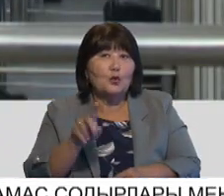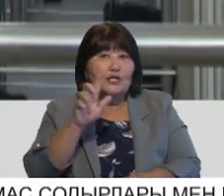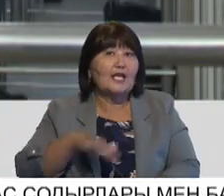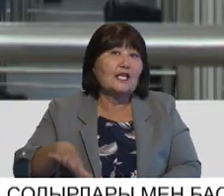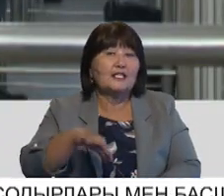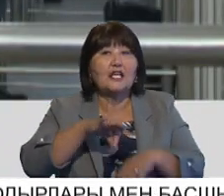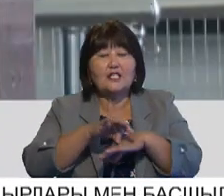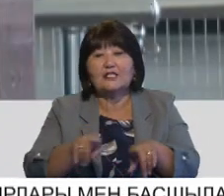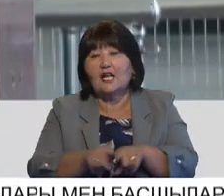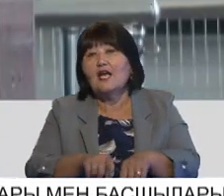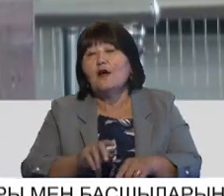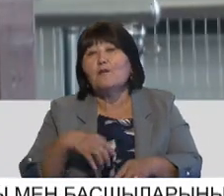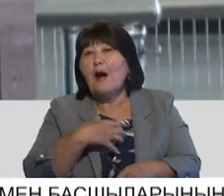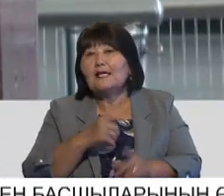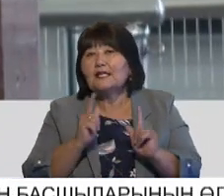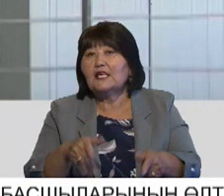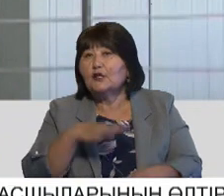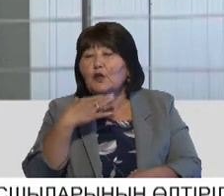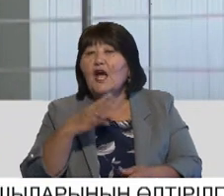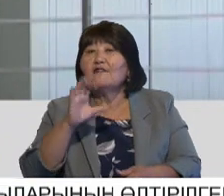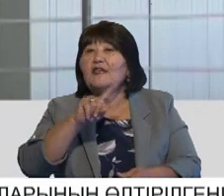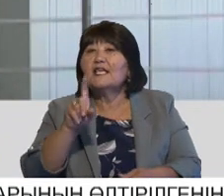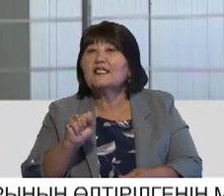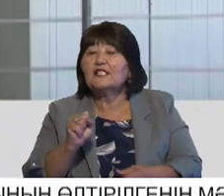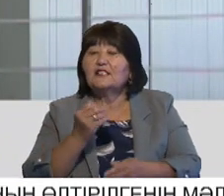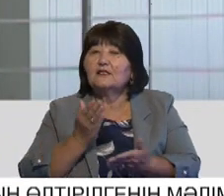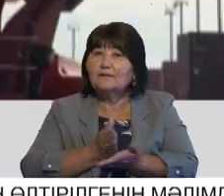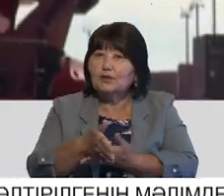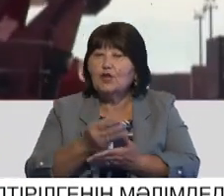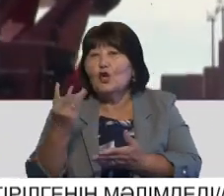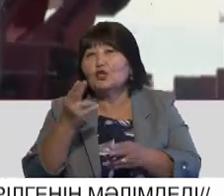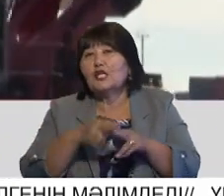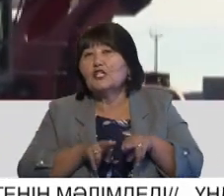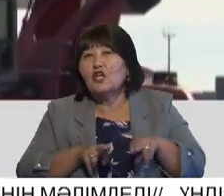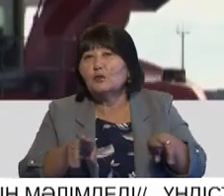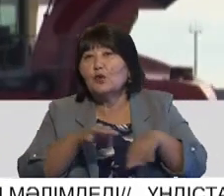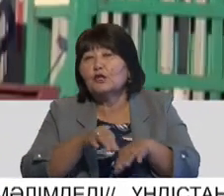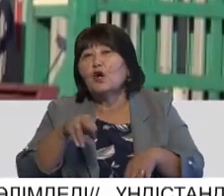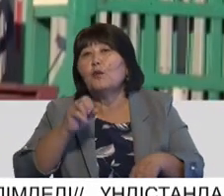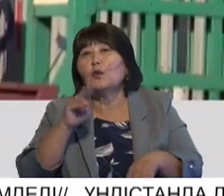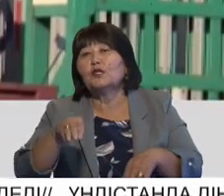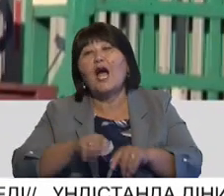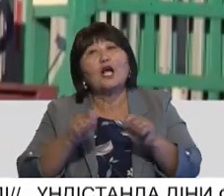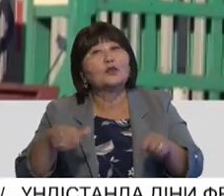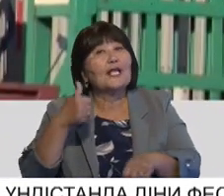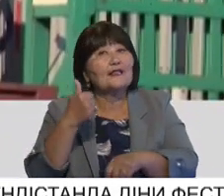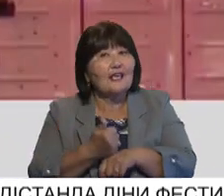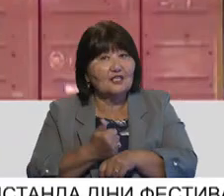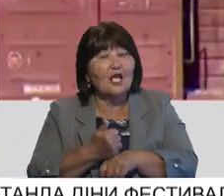арасында жасалған маңызды келісімдер аз емес. Визасыз режимнің орнауы мен үшінші теміржол өткізу пунктін ашу солардың негізгісі.